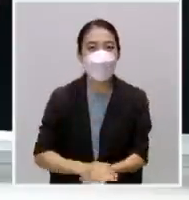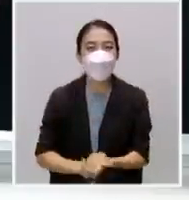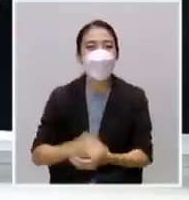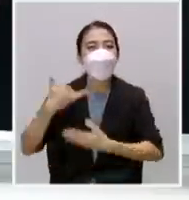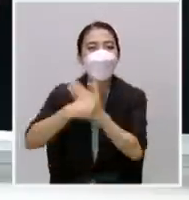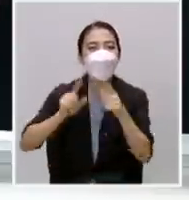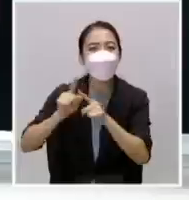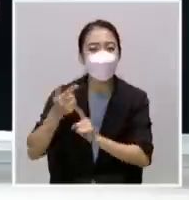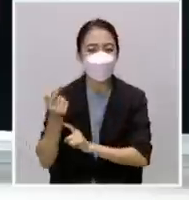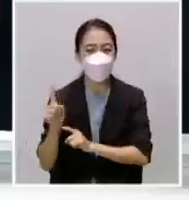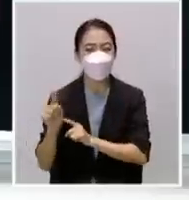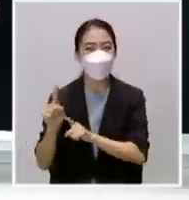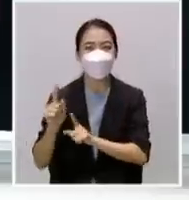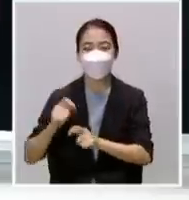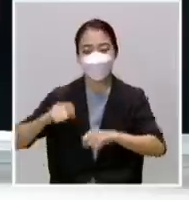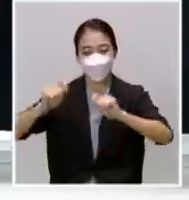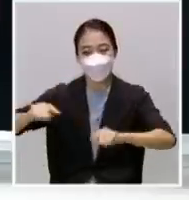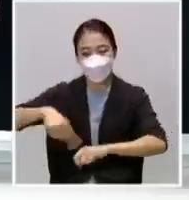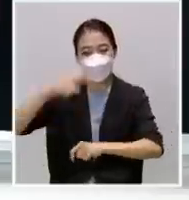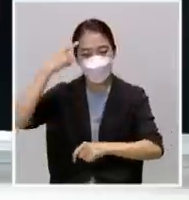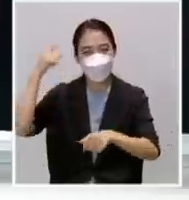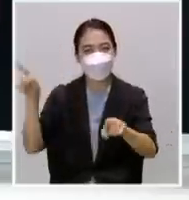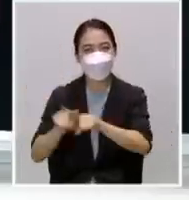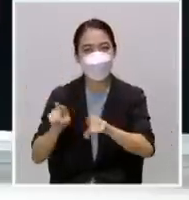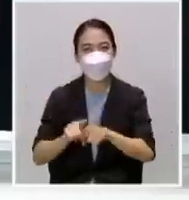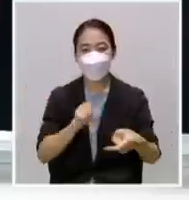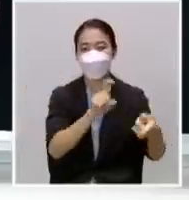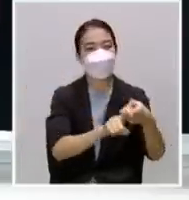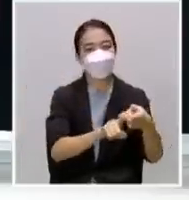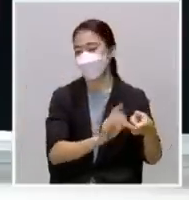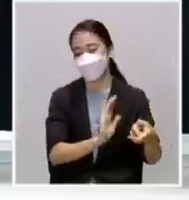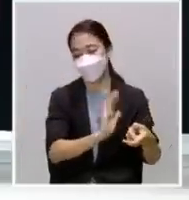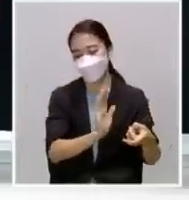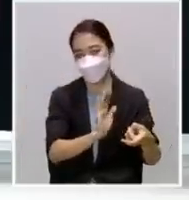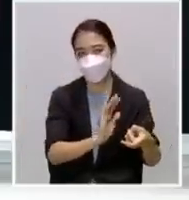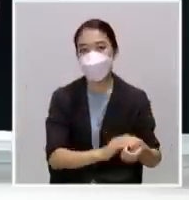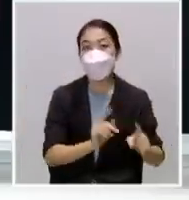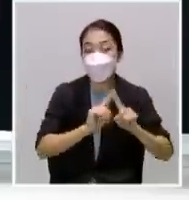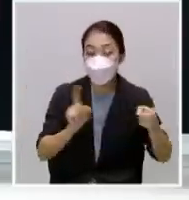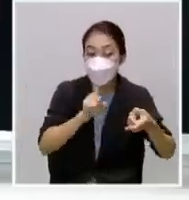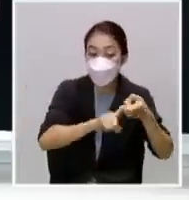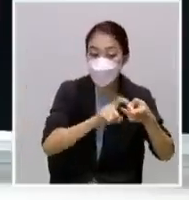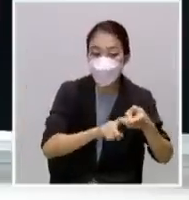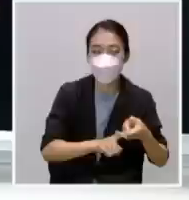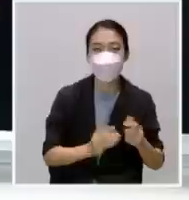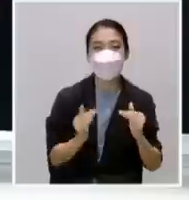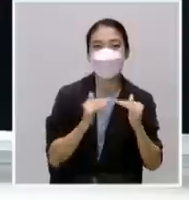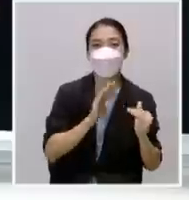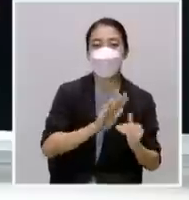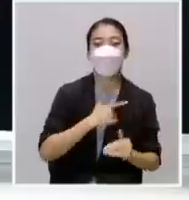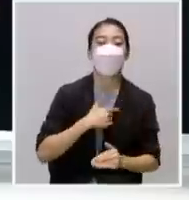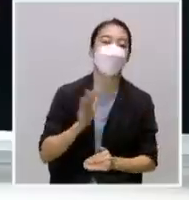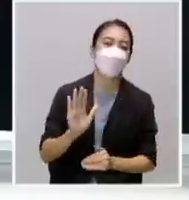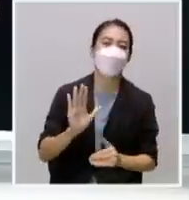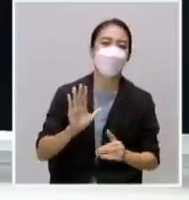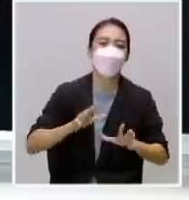ประณามการกระทำของรัสเซียที่ร่างขึ้นมาโดยสหรัฐอเมริกาค่ะฝั่งของรัสเซียเองใช้สิทธิ์ยับยั้งนะคะส่วนอีกหนึ่งยักษ์ใหญ่อย่างประเท